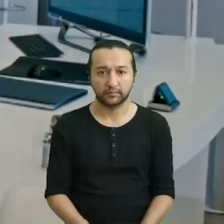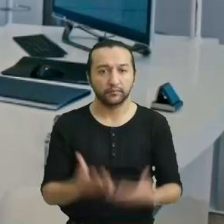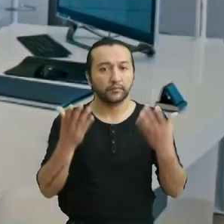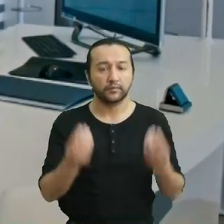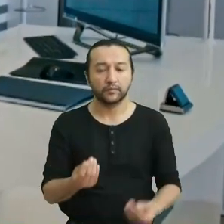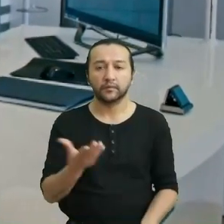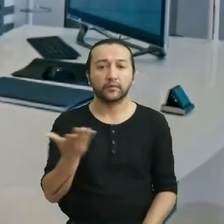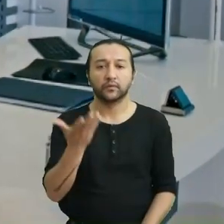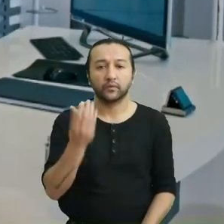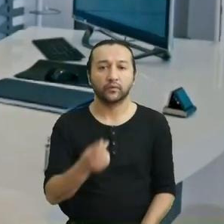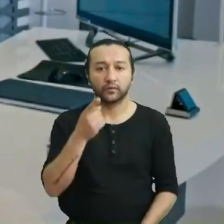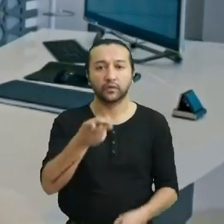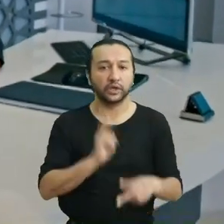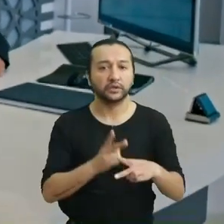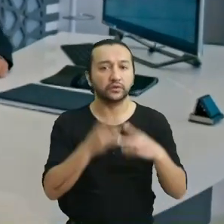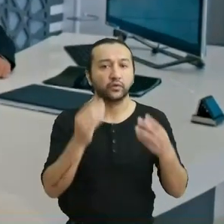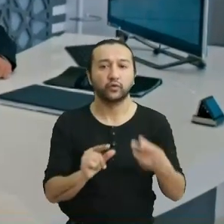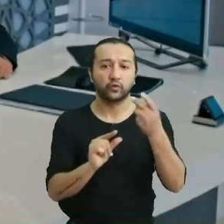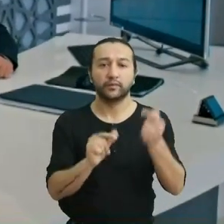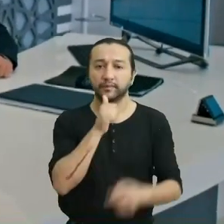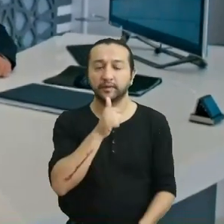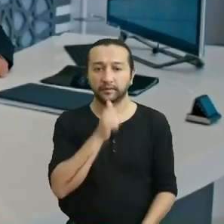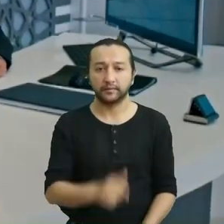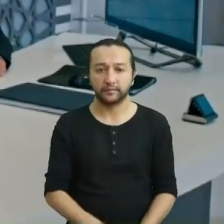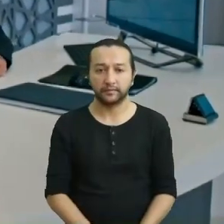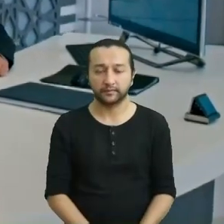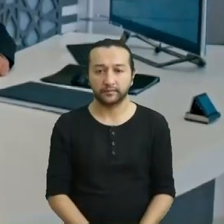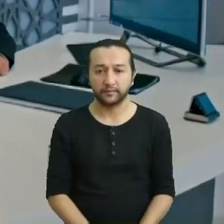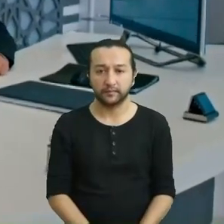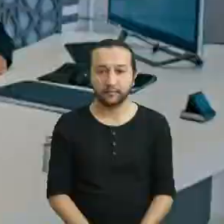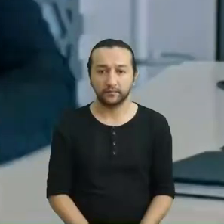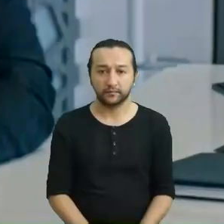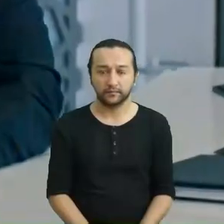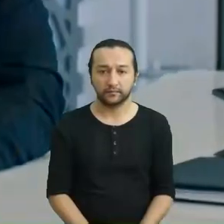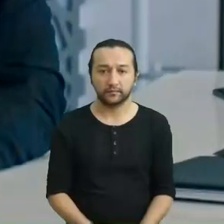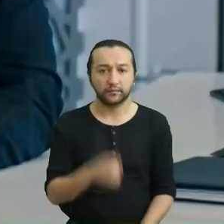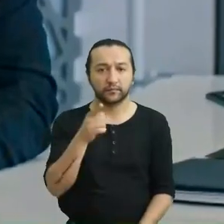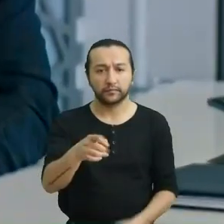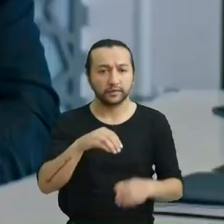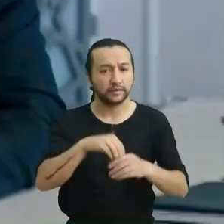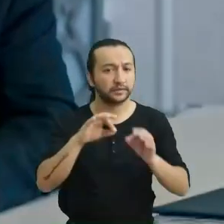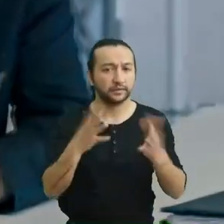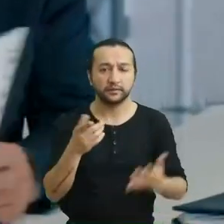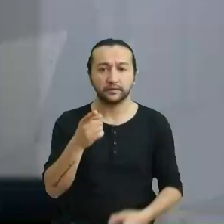Evet. Ne vardı bu kadar acil olan Ümit Bey? Ümit dosyayı uzattı. Neymiş bu?